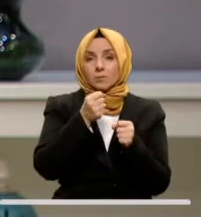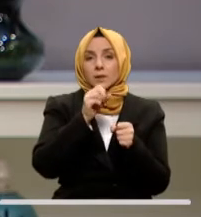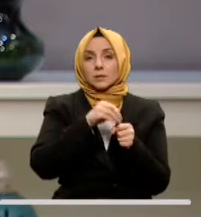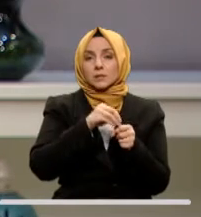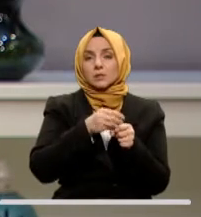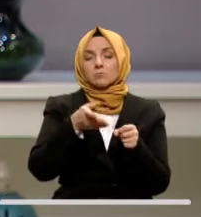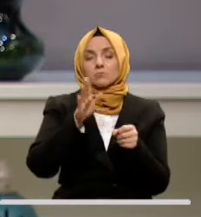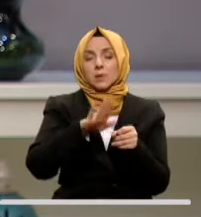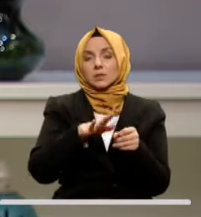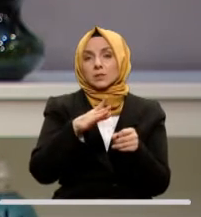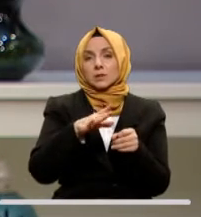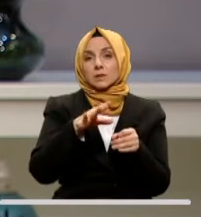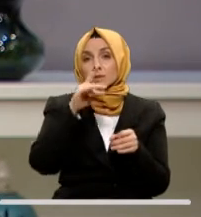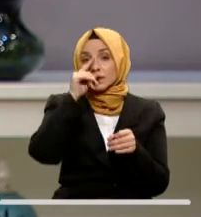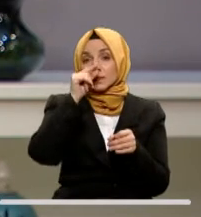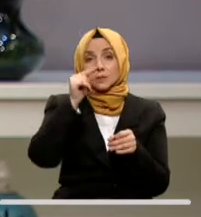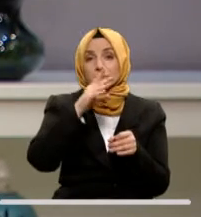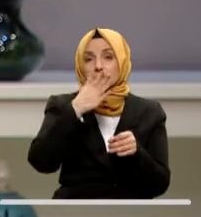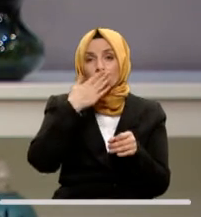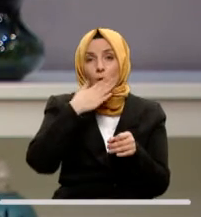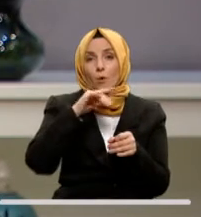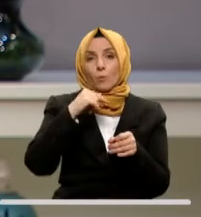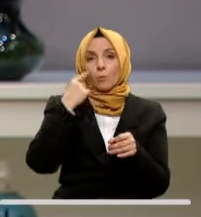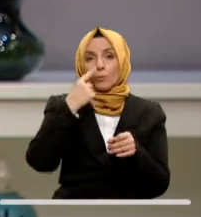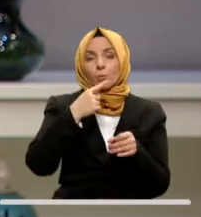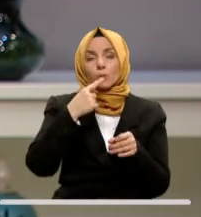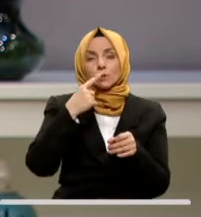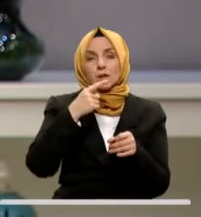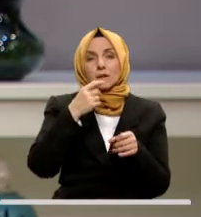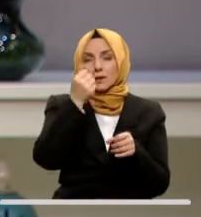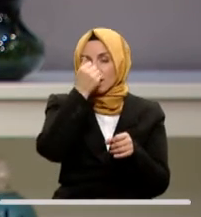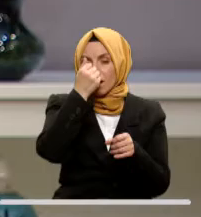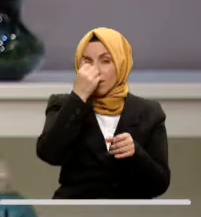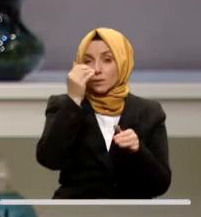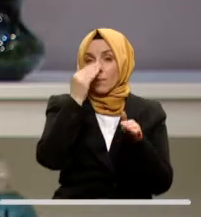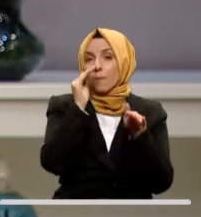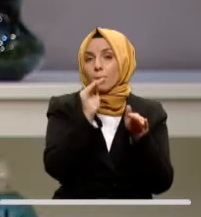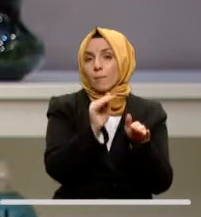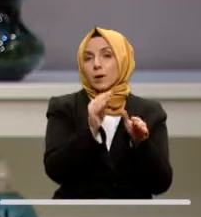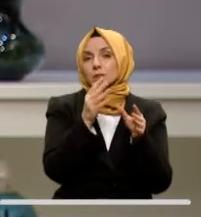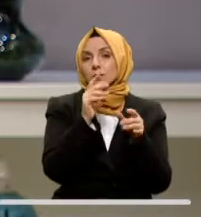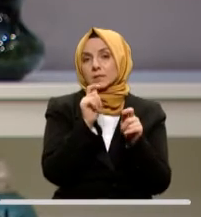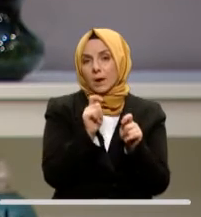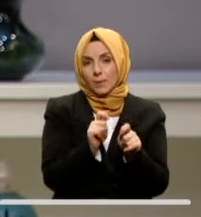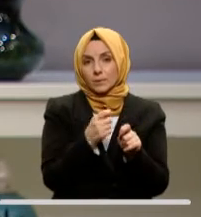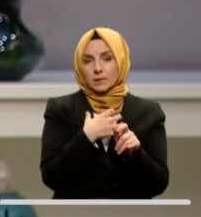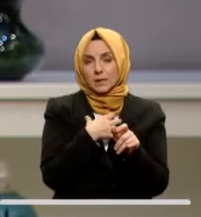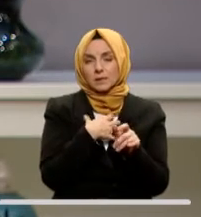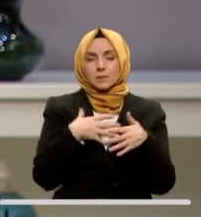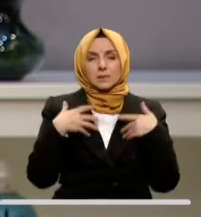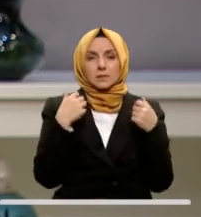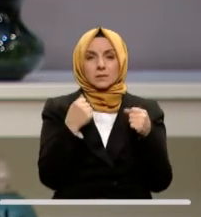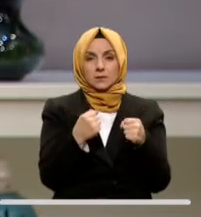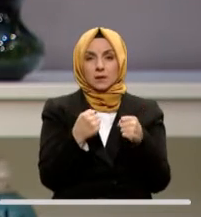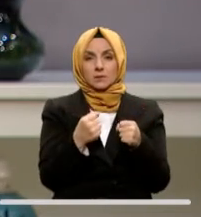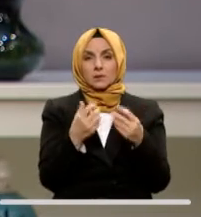Kanımızı bağışlama mız çok yüksek bir motivasyon kaynağı aslında ama aynı zamanda biliyoruz ki kan bağışının kendimize sağlık